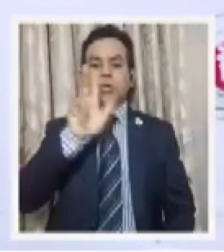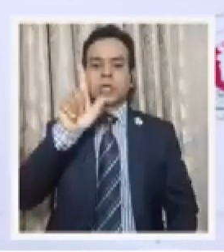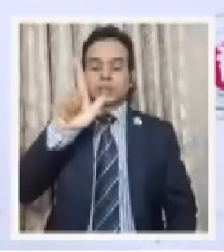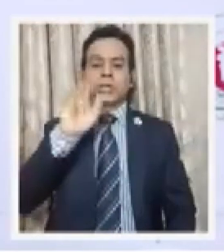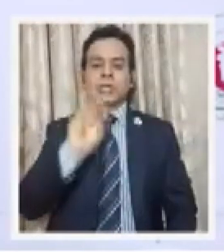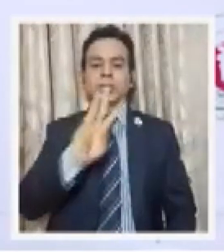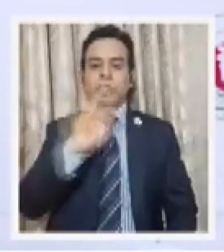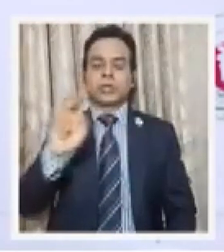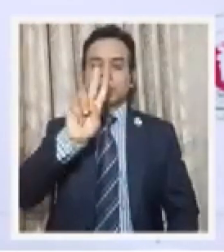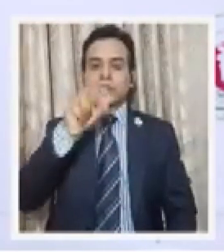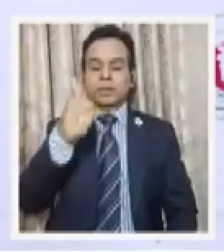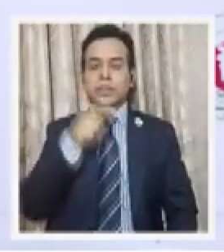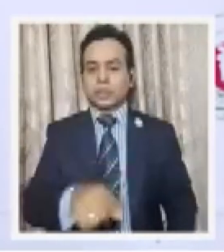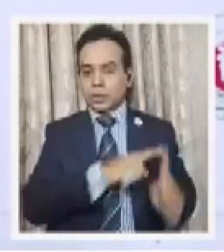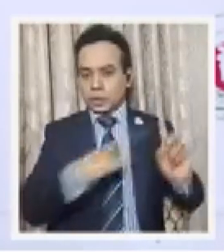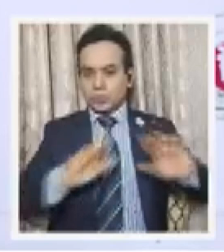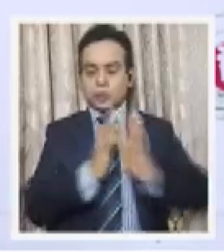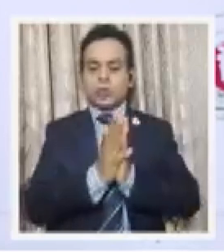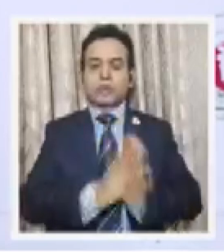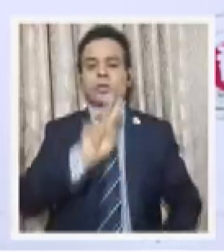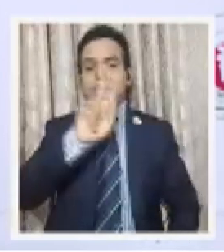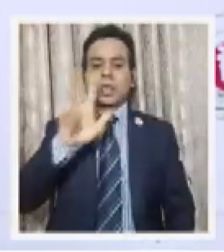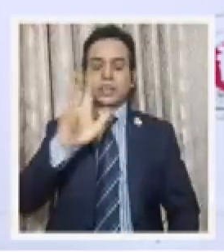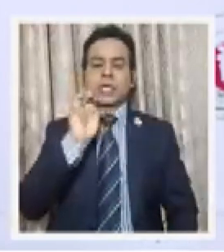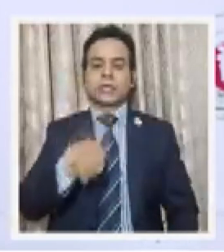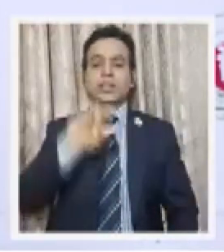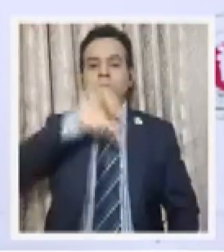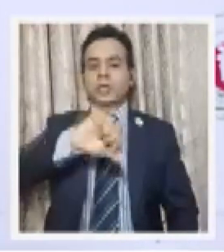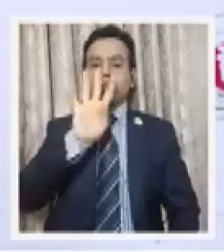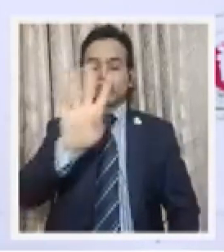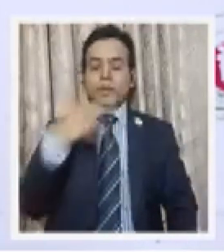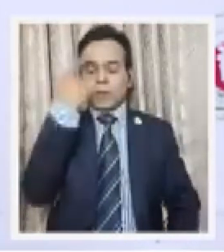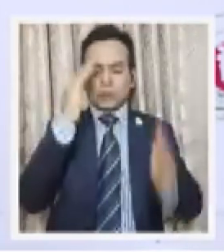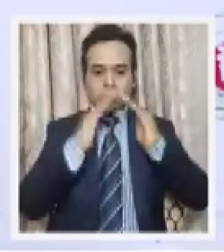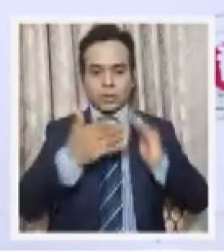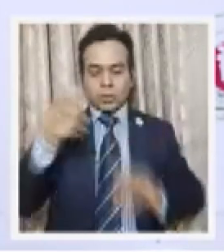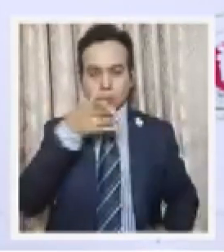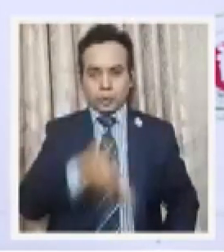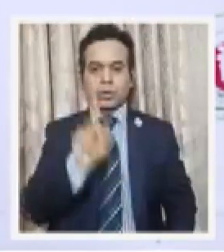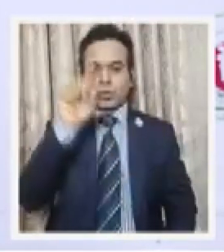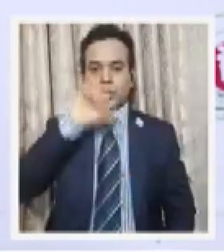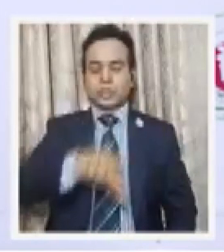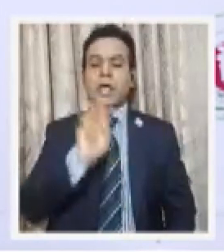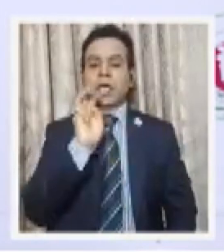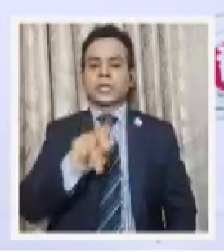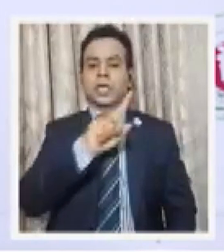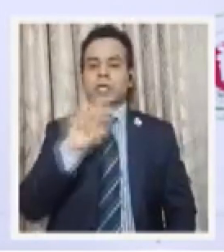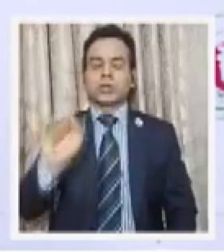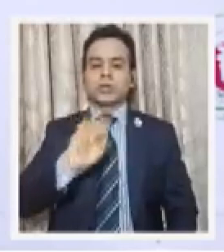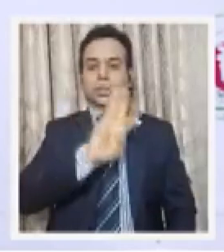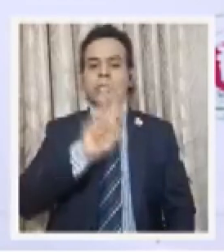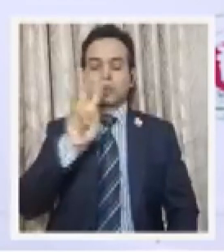4,25,546 জন। কোয়ারেন্টাইন থেকে 24 ঘন্টায় ছাড় পেয়েছেন 2,736 জন এবং এ পর্যন্ত ছাড় পেয়েছেন